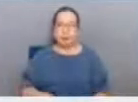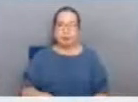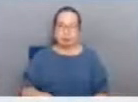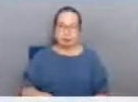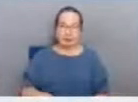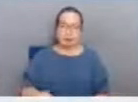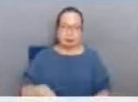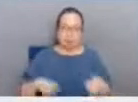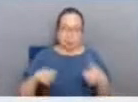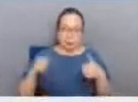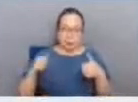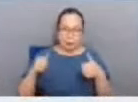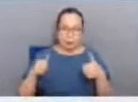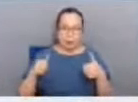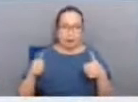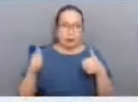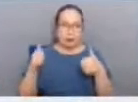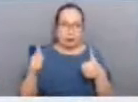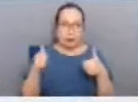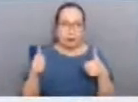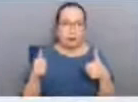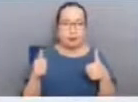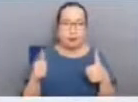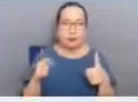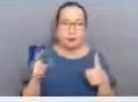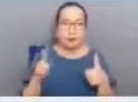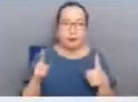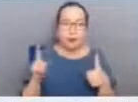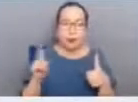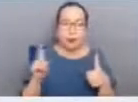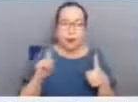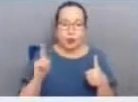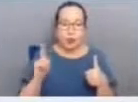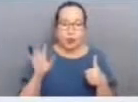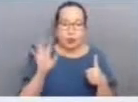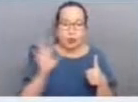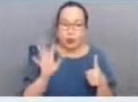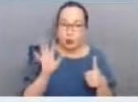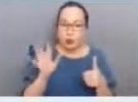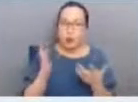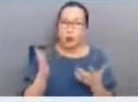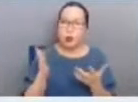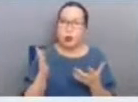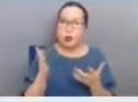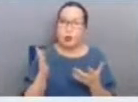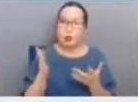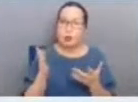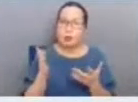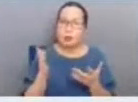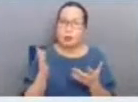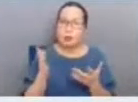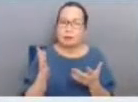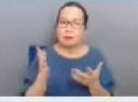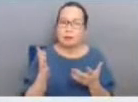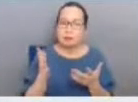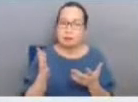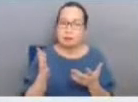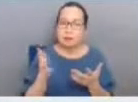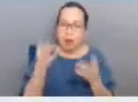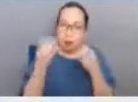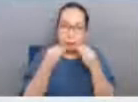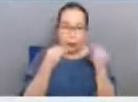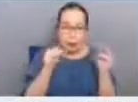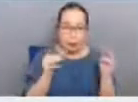kayong papatol sa mga third country hiring. Kapag kayo po ay nagtatrabaho na abroad at maganda na po yung inyong sweldo dyan, huwag po